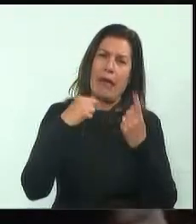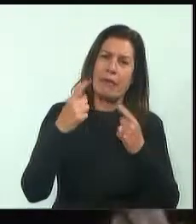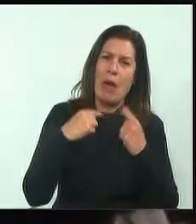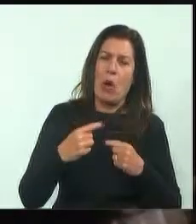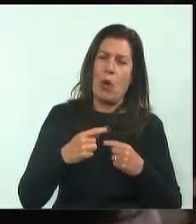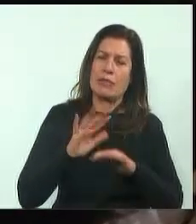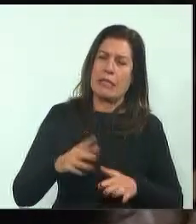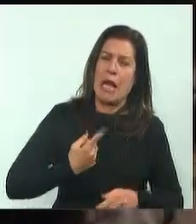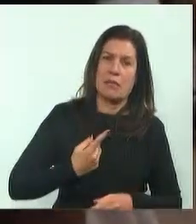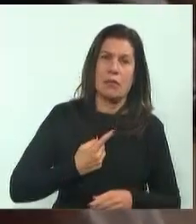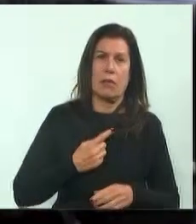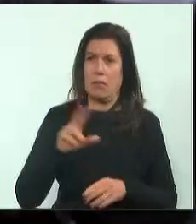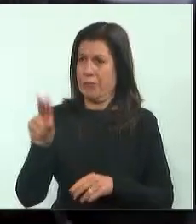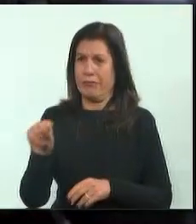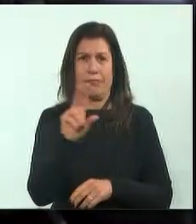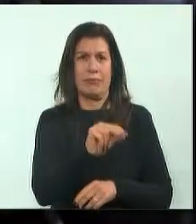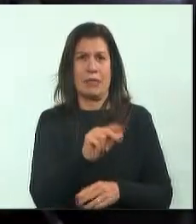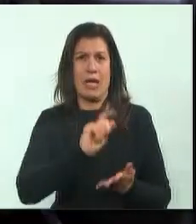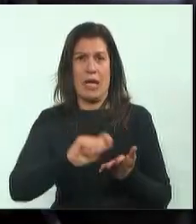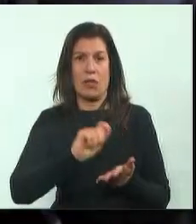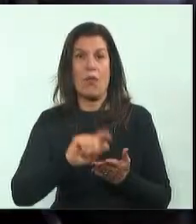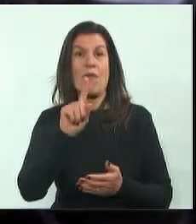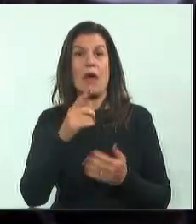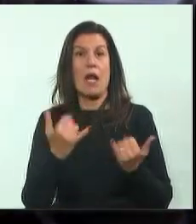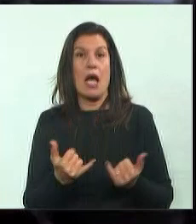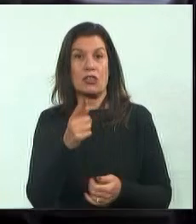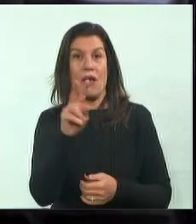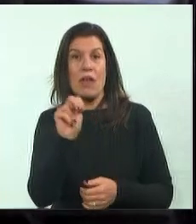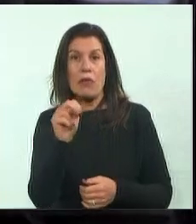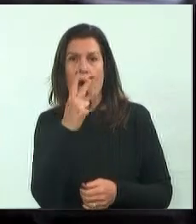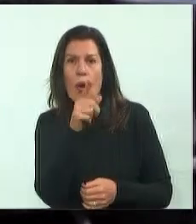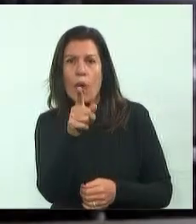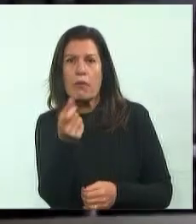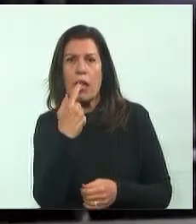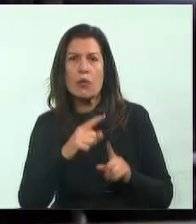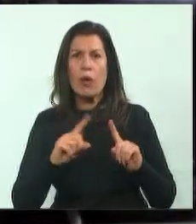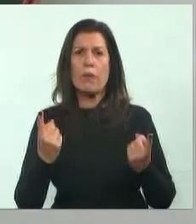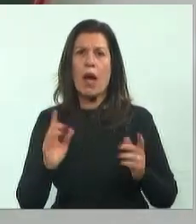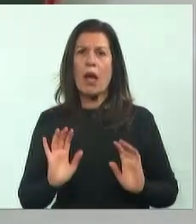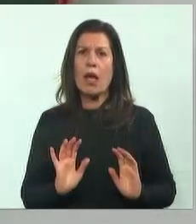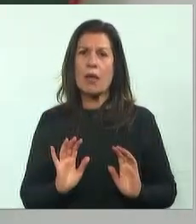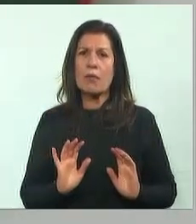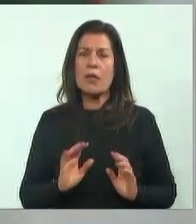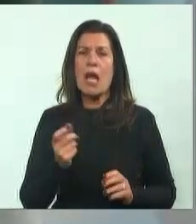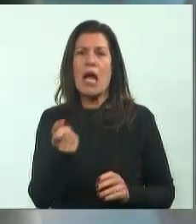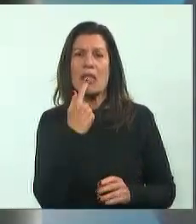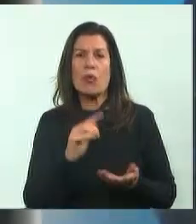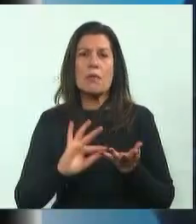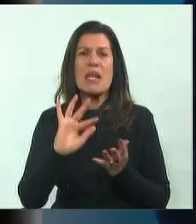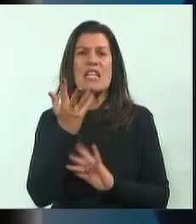רק שהפעם יש לנו ביד כדורים אחרים. קטו אקסטרים, כדורים לשריפת שומן, פאט